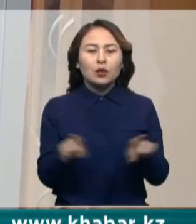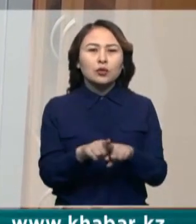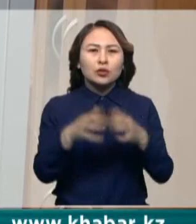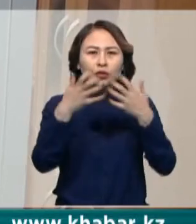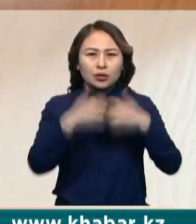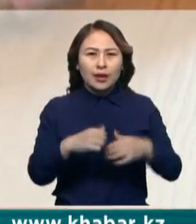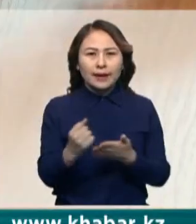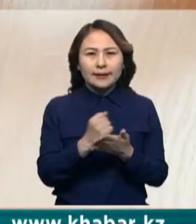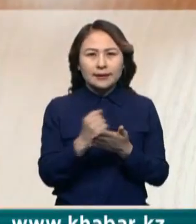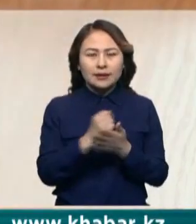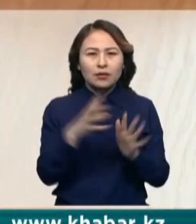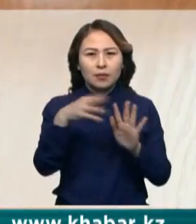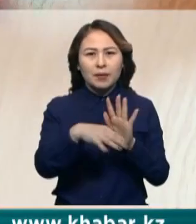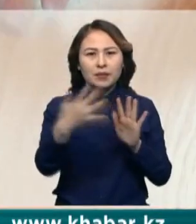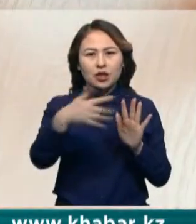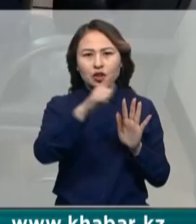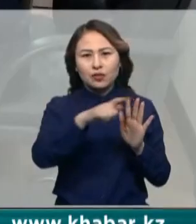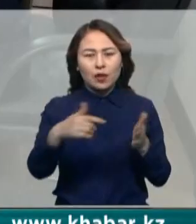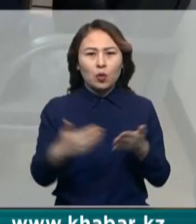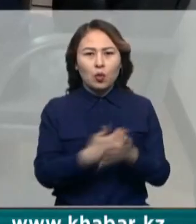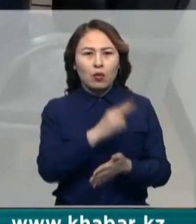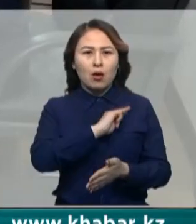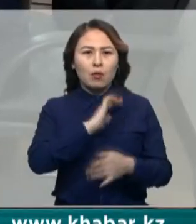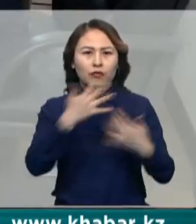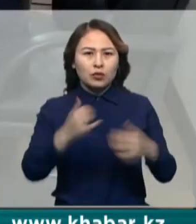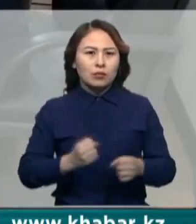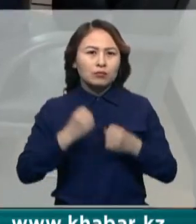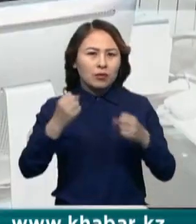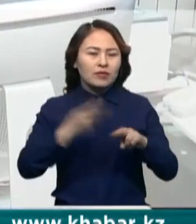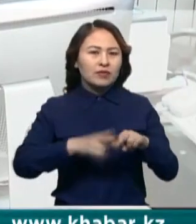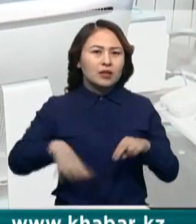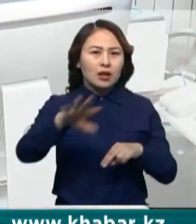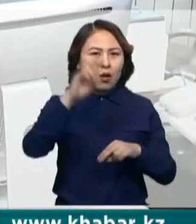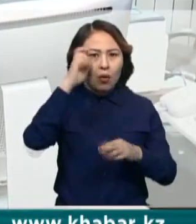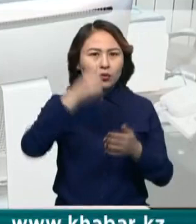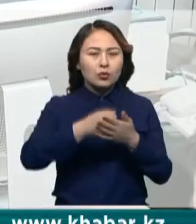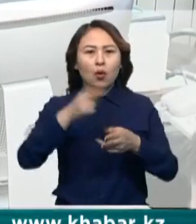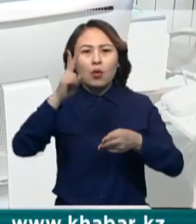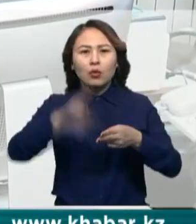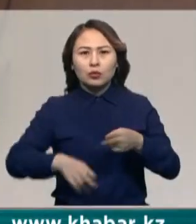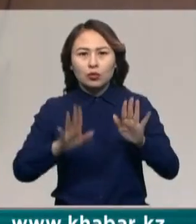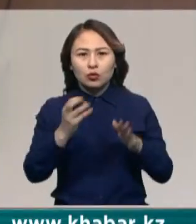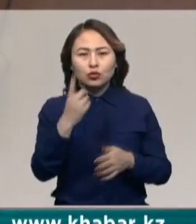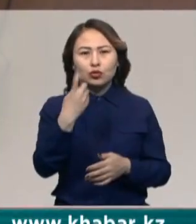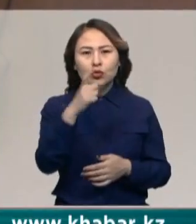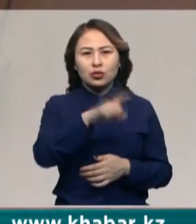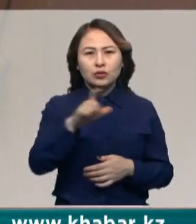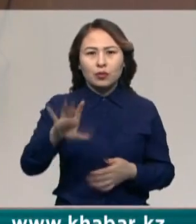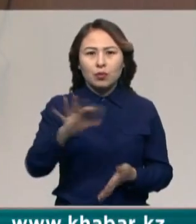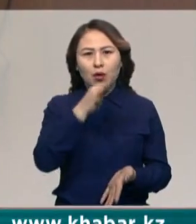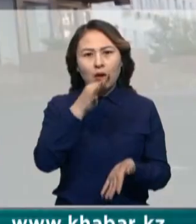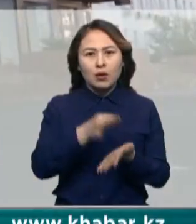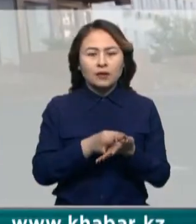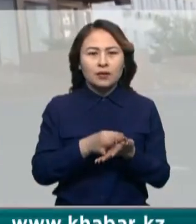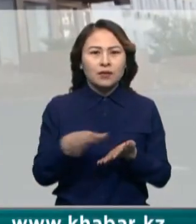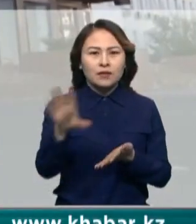бойынша резерв құрамына енген 50 адам жаңа лауазымдарға тағайындалды. Биылғы жылдың аяғына дейін мемлекет басшысының тапсырмасымен тағы 100 қызметкер жауапты жұмысқа